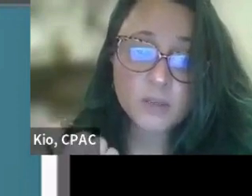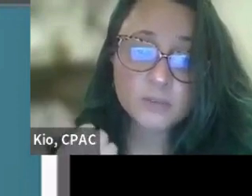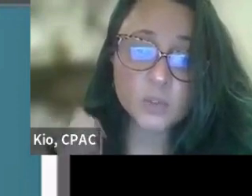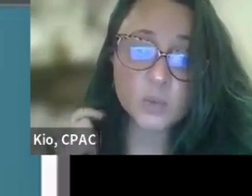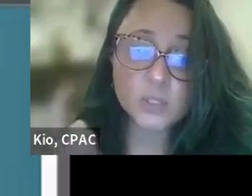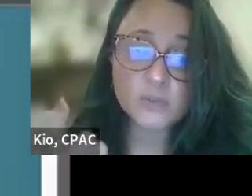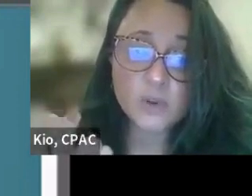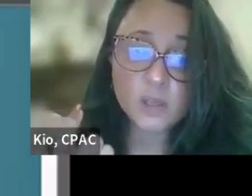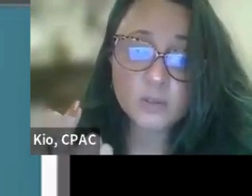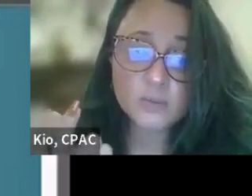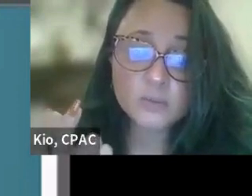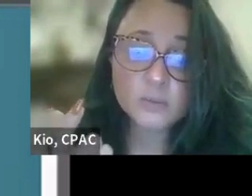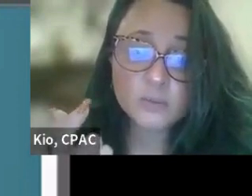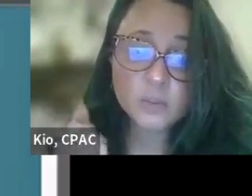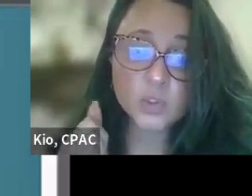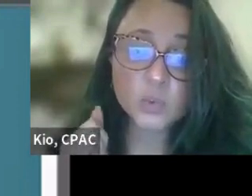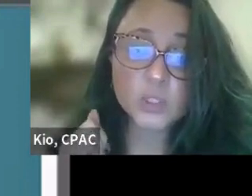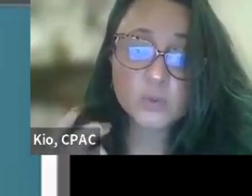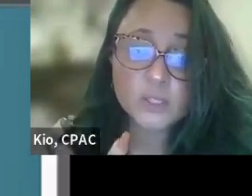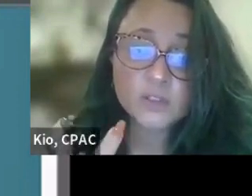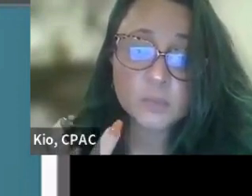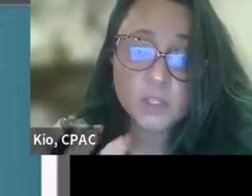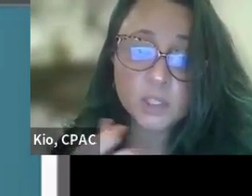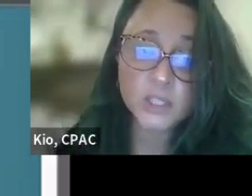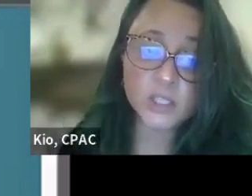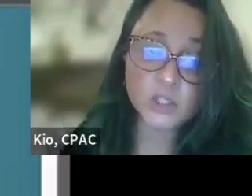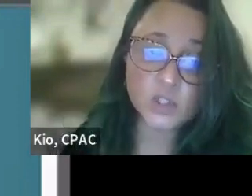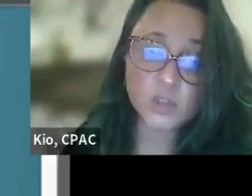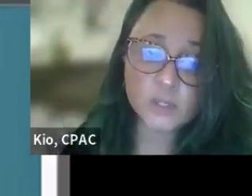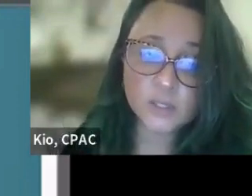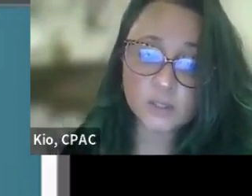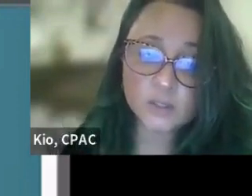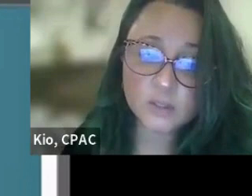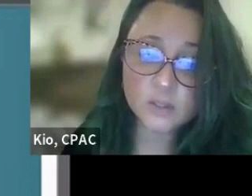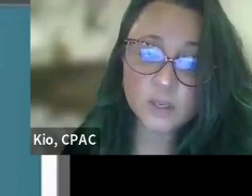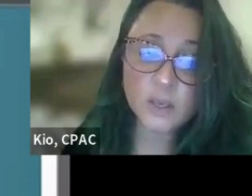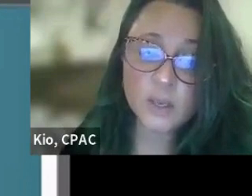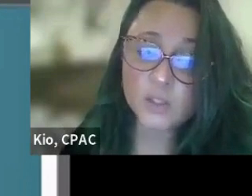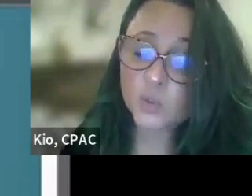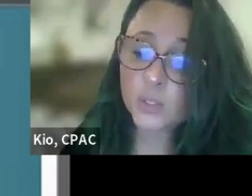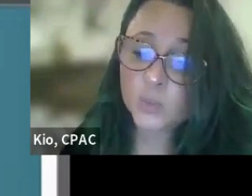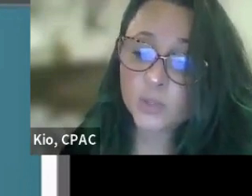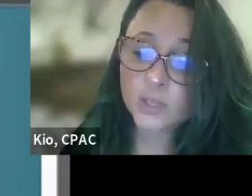然后帮助他们达到他们的学习成绩。